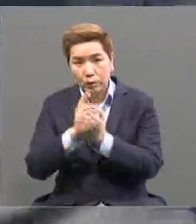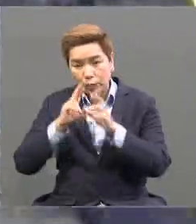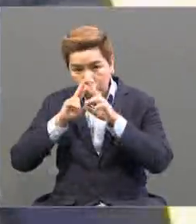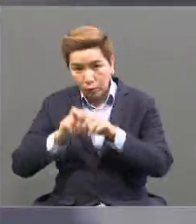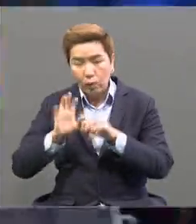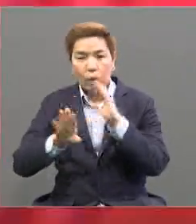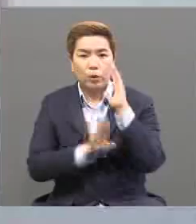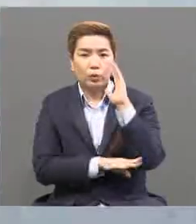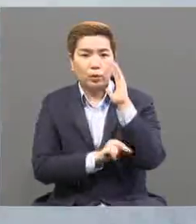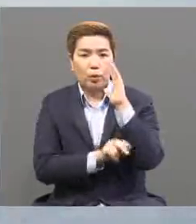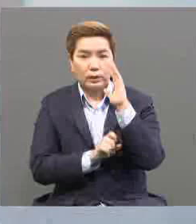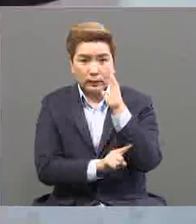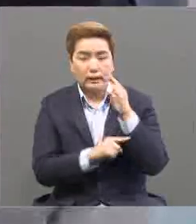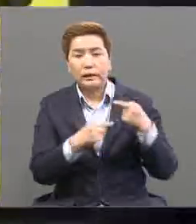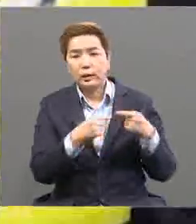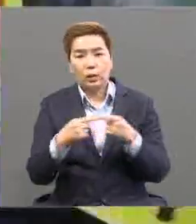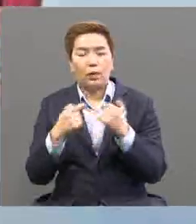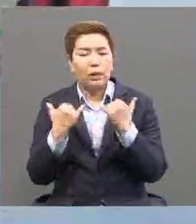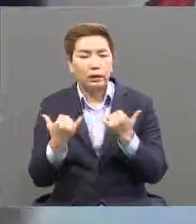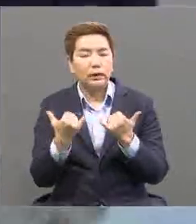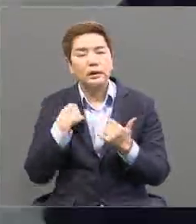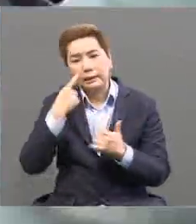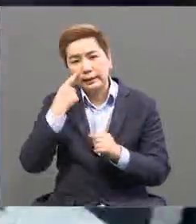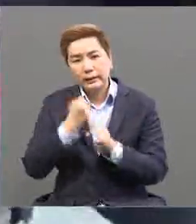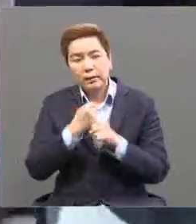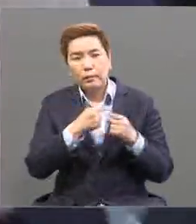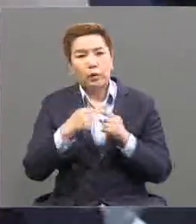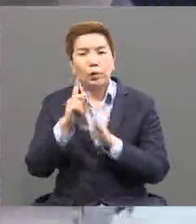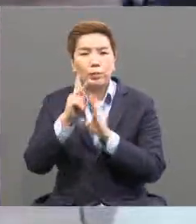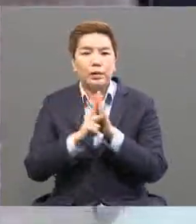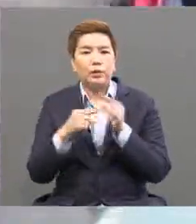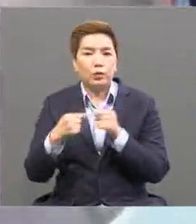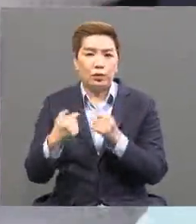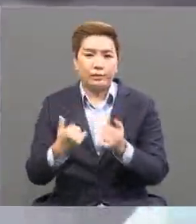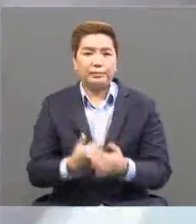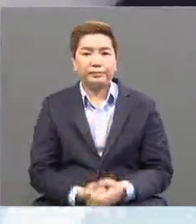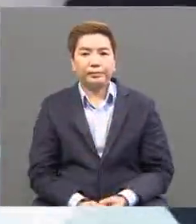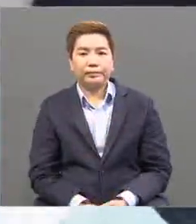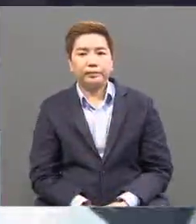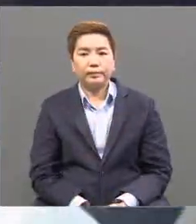ภ.พรหมคีรีจังหวัดนครศรีธรรมราชเพื่อดำเนินการตามกฎหมายต่อไปค่ะ